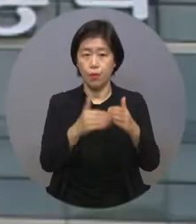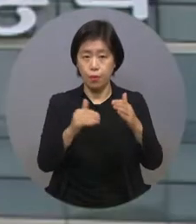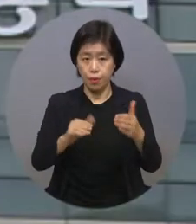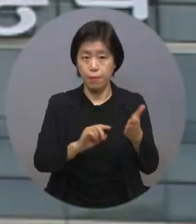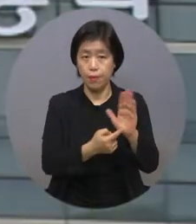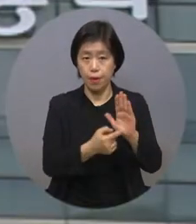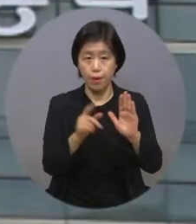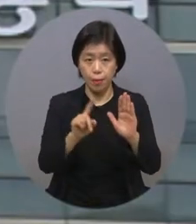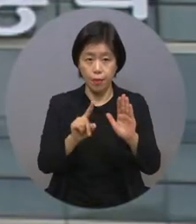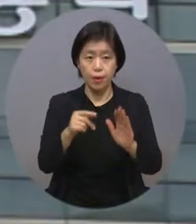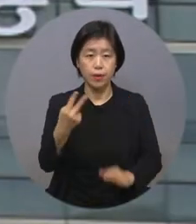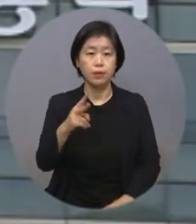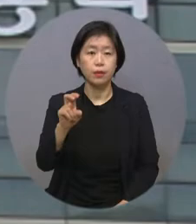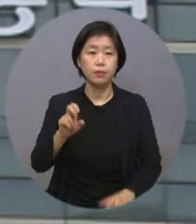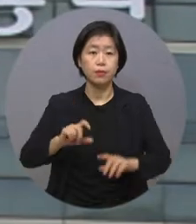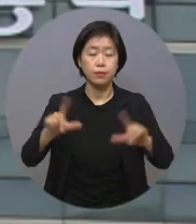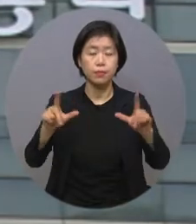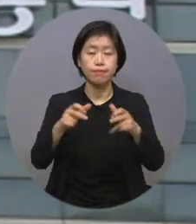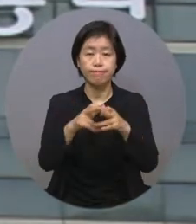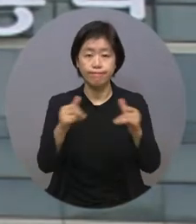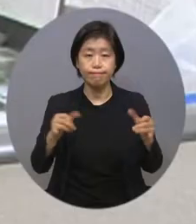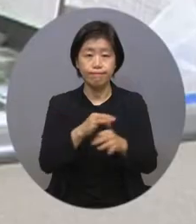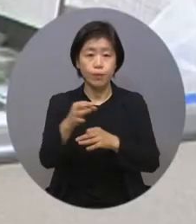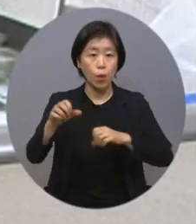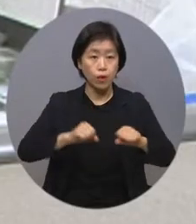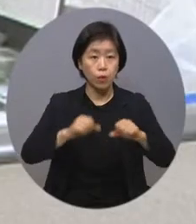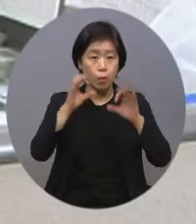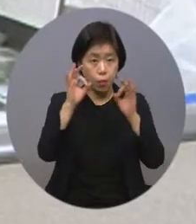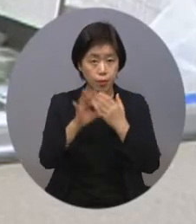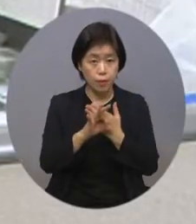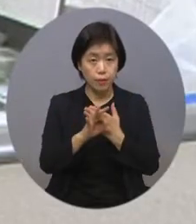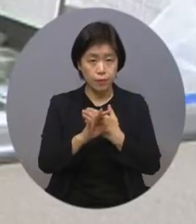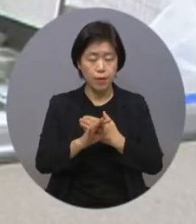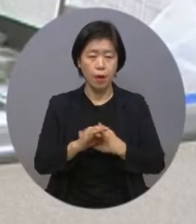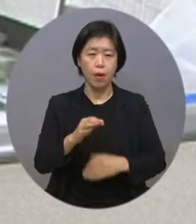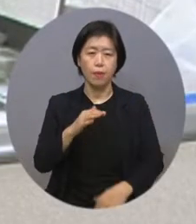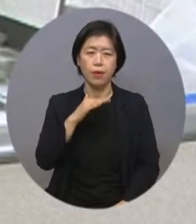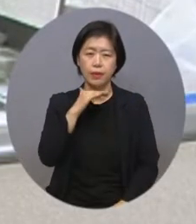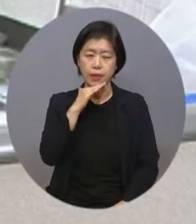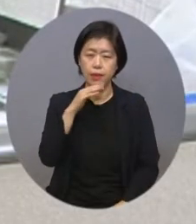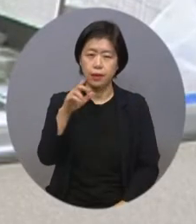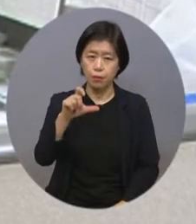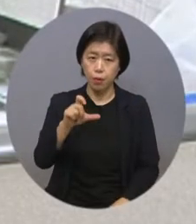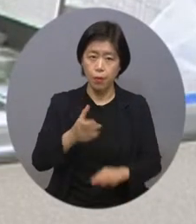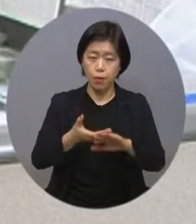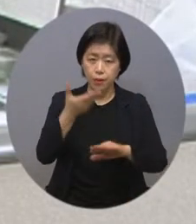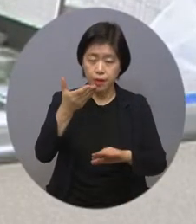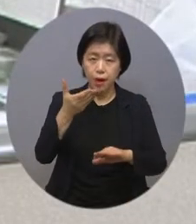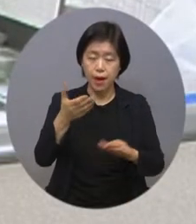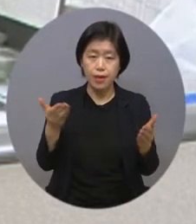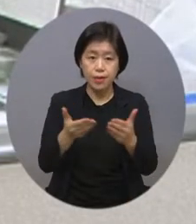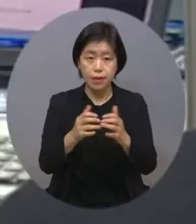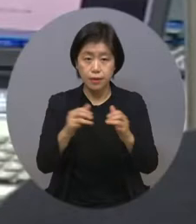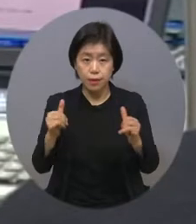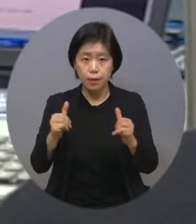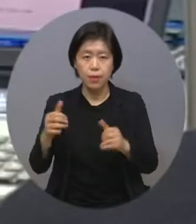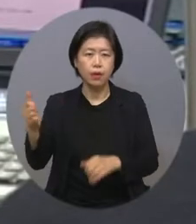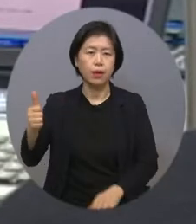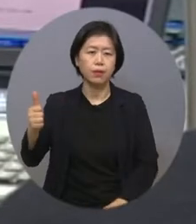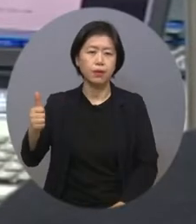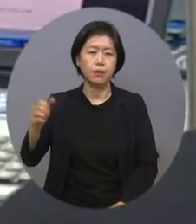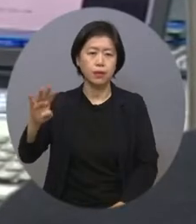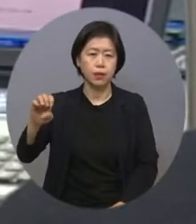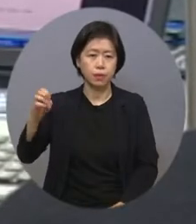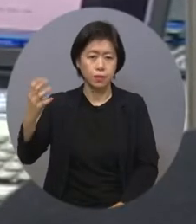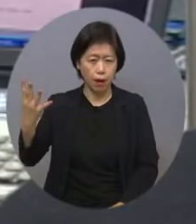2020년 장애인경제활동 실태조사에 따르면 지난해 15세 이상 장애인의 고용률은 남성이 43.8%,